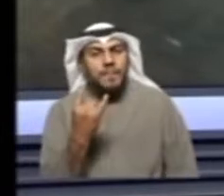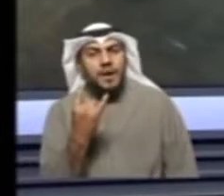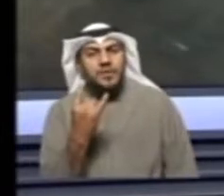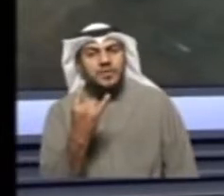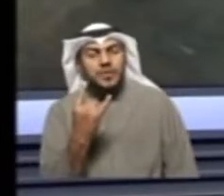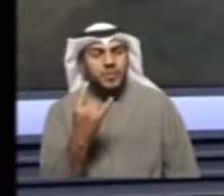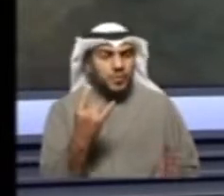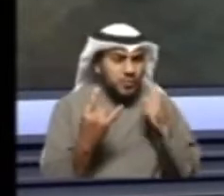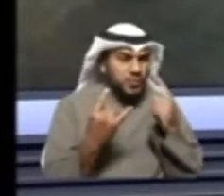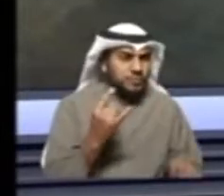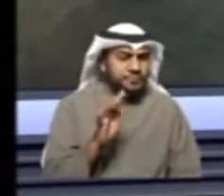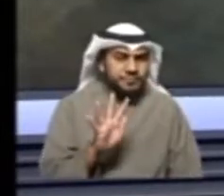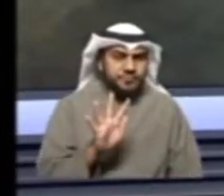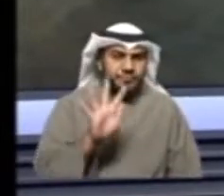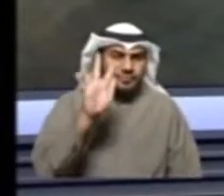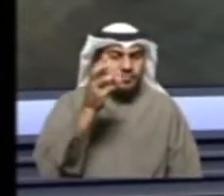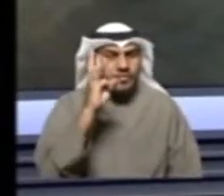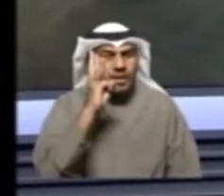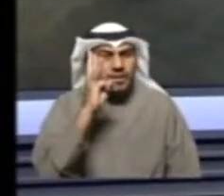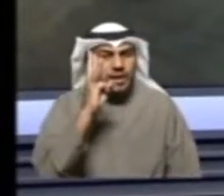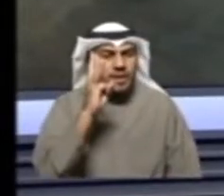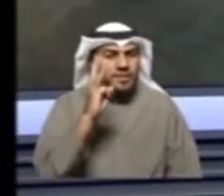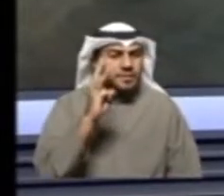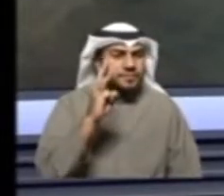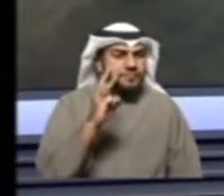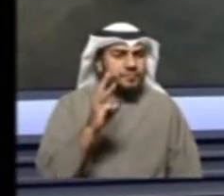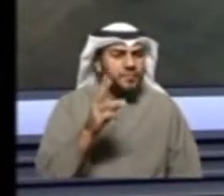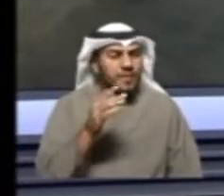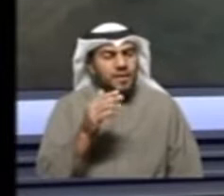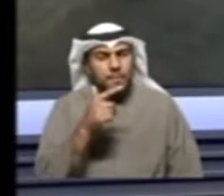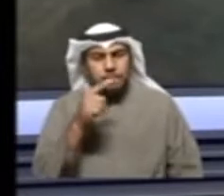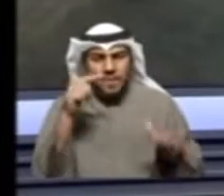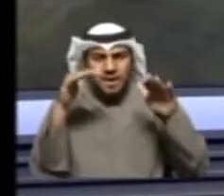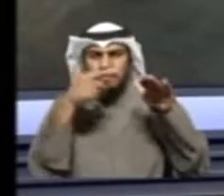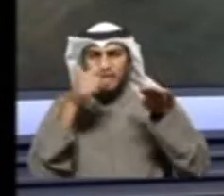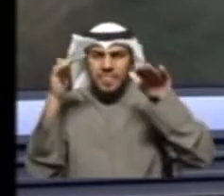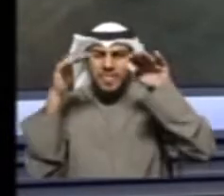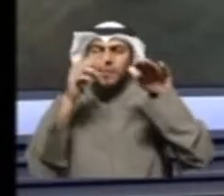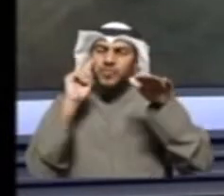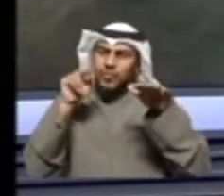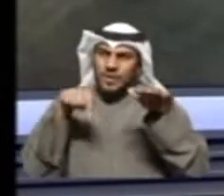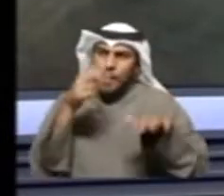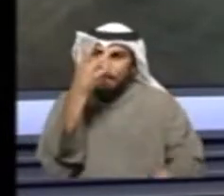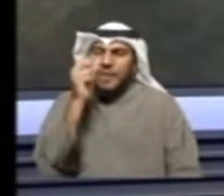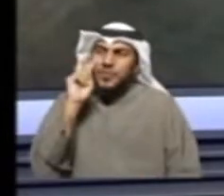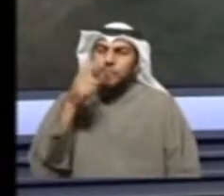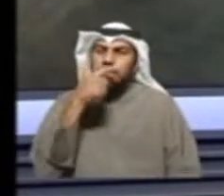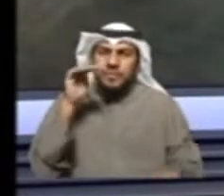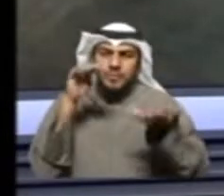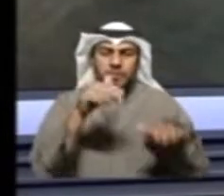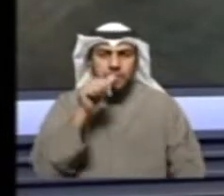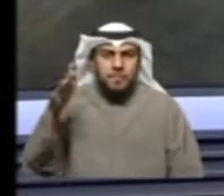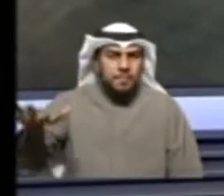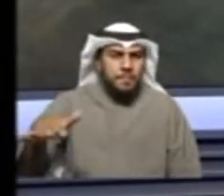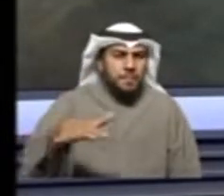الشقاية والسالمي، كذلك شمالا في العبدلي 13 درجة مئوية. تكونات بعض السحب ابتداء من منتصف الليلة راح يبين ويانا. الأجواء البحرية بشكل